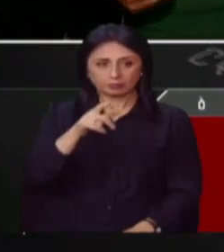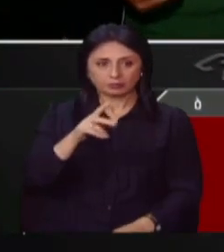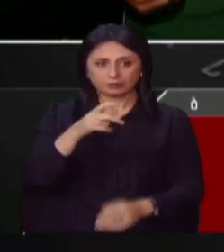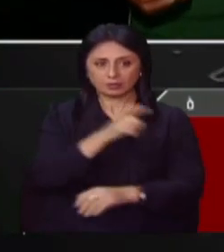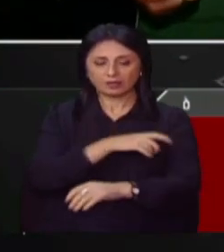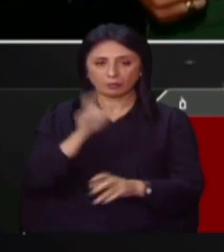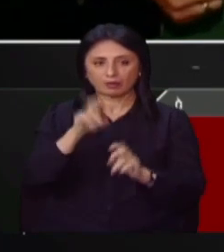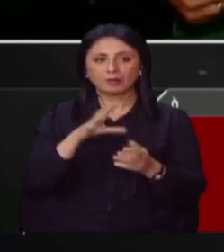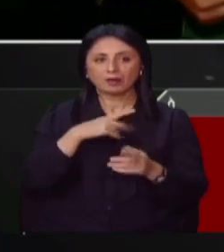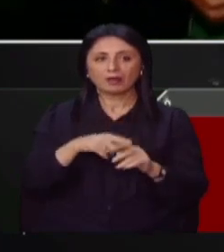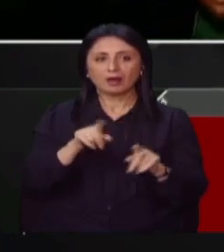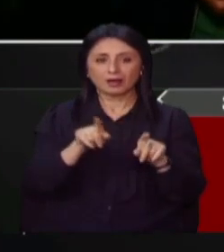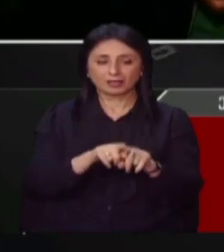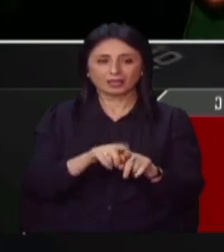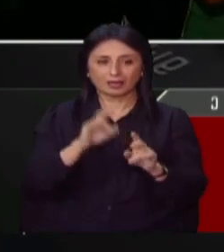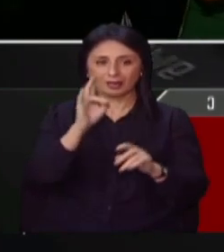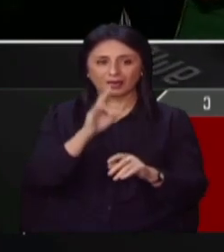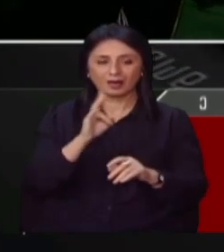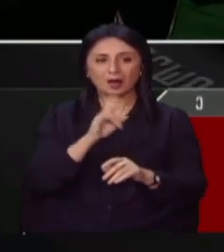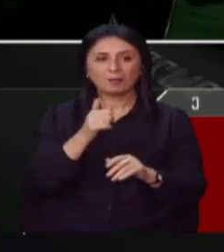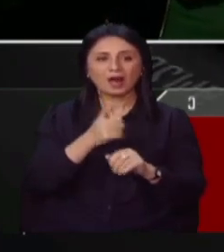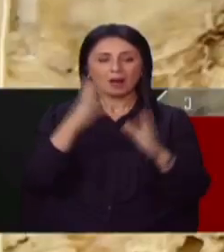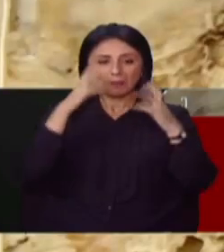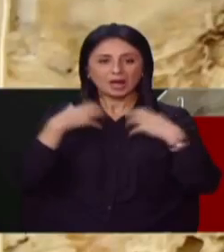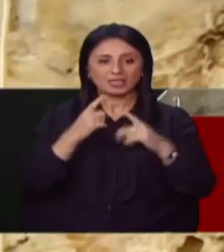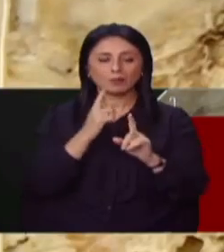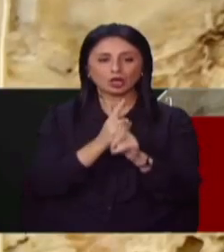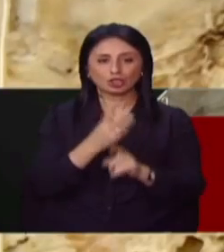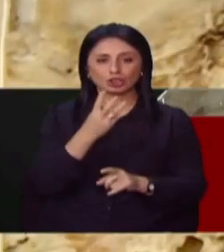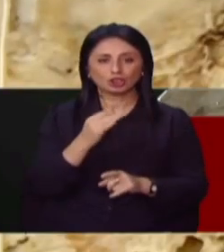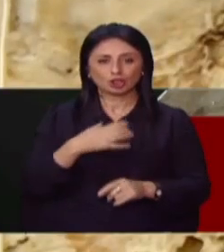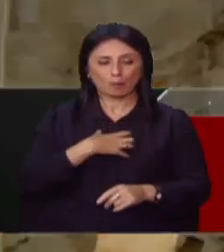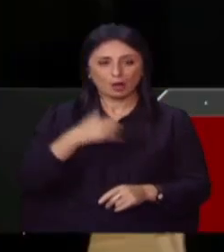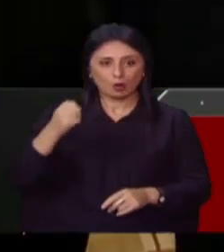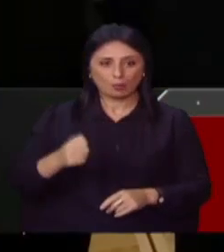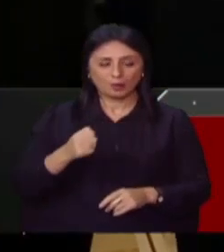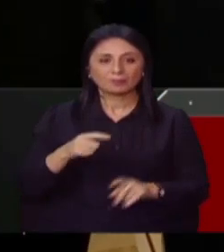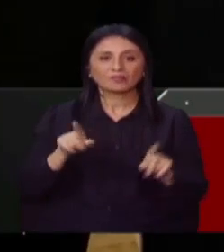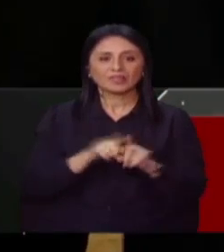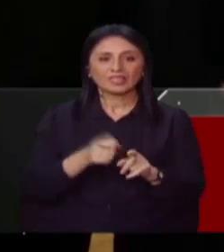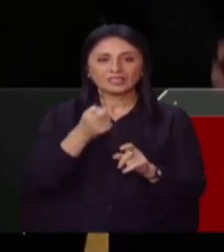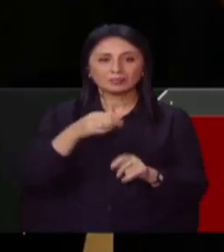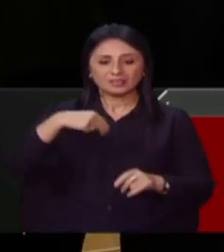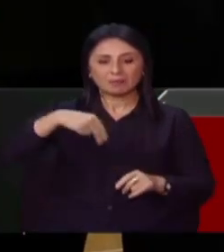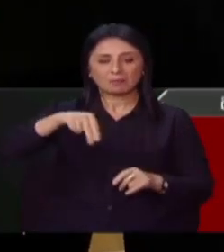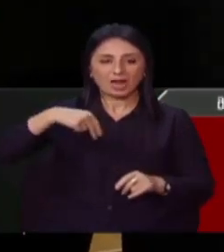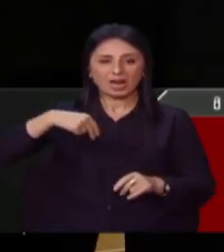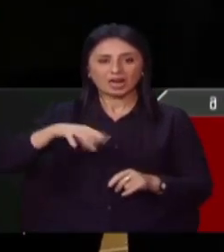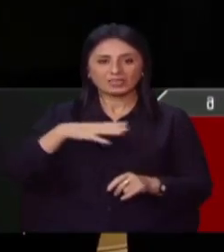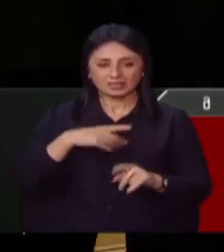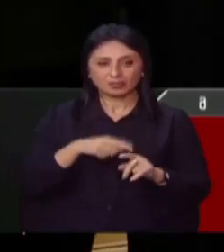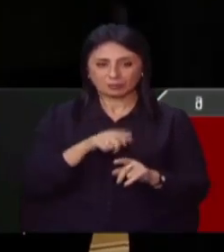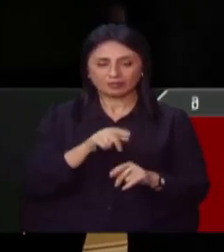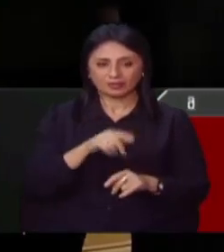წევრები იმყოფებოდნენ ასევე პატრიარქის მოსაყდრე მეუფე შიო და საპატრიარქოში ასევე მცირე პარაკლისიც გადაიხადეს